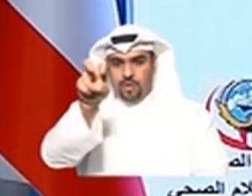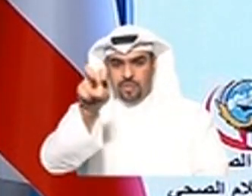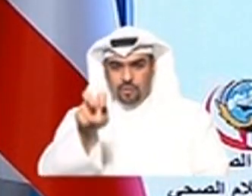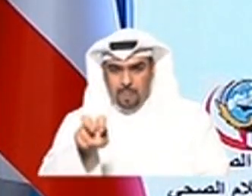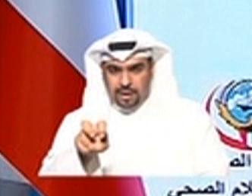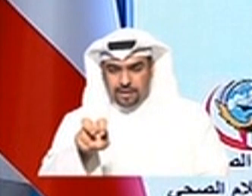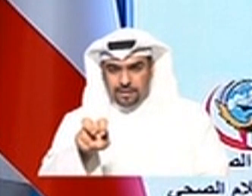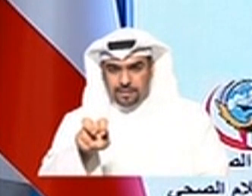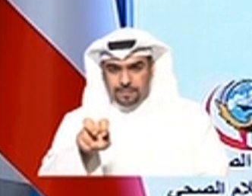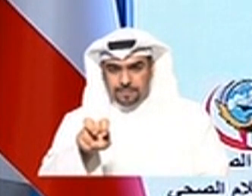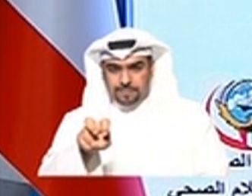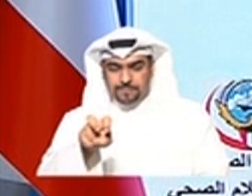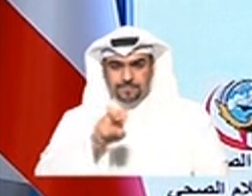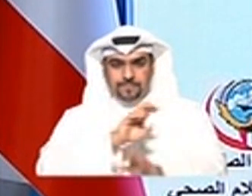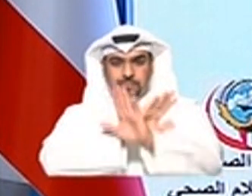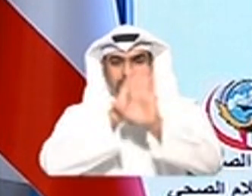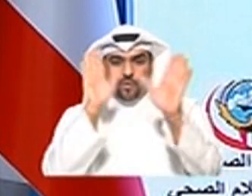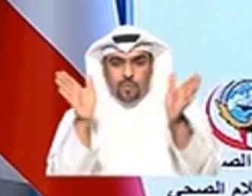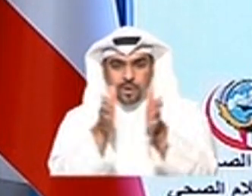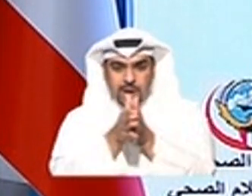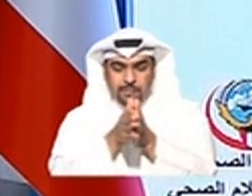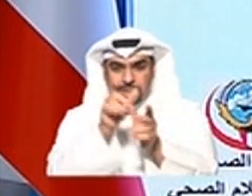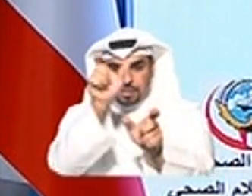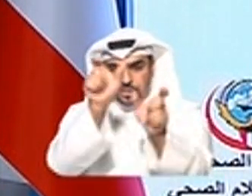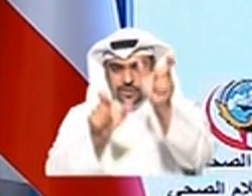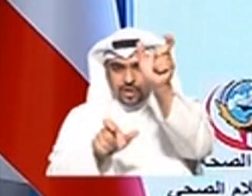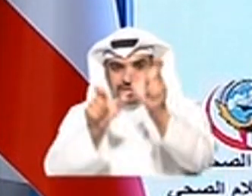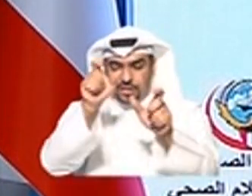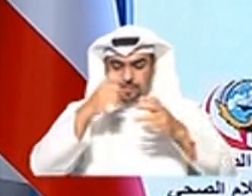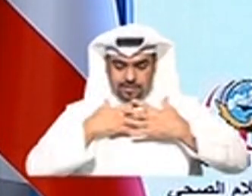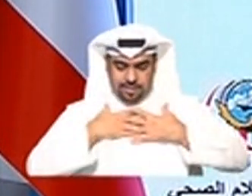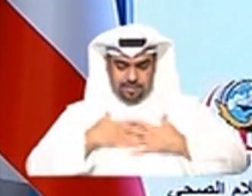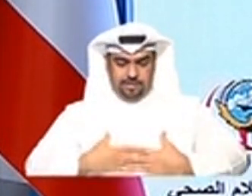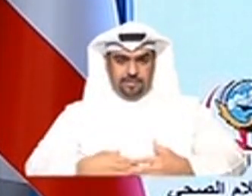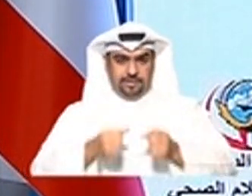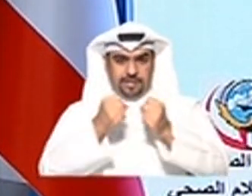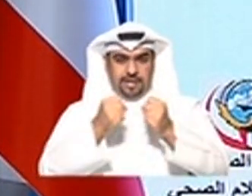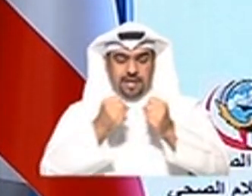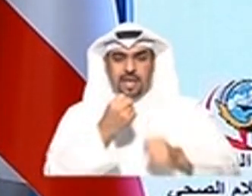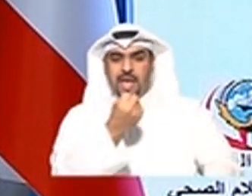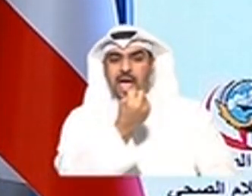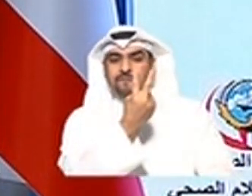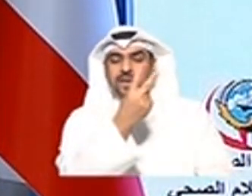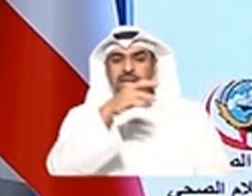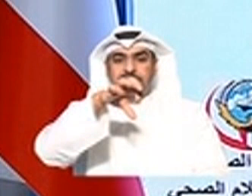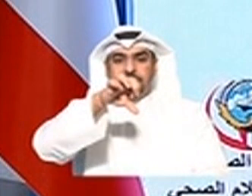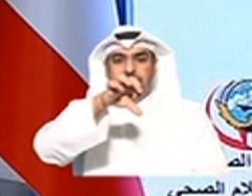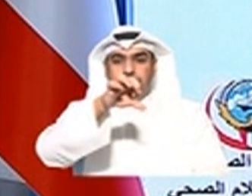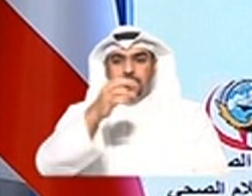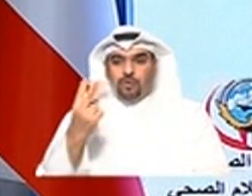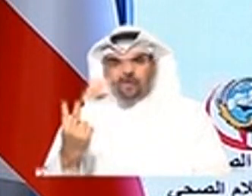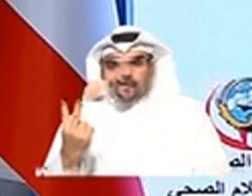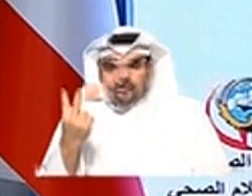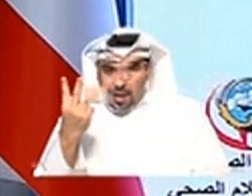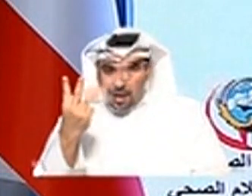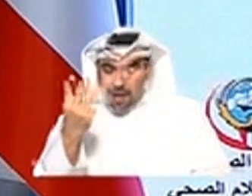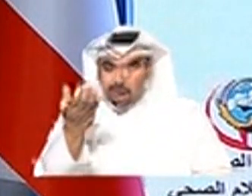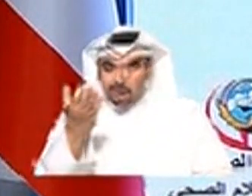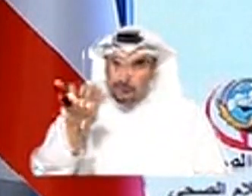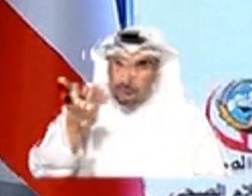وبعد معرفة عدد حالات الشفاء وهي 2907 حالات، وحالات الوفيات نسأل الله